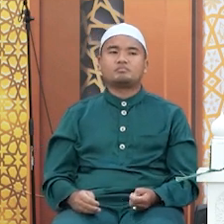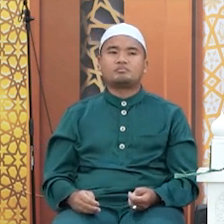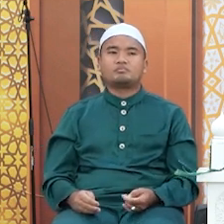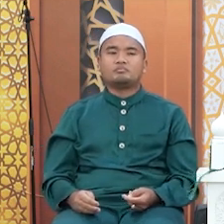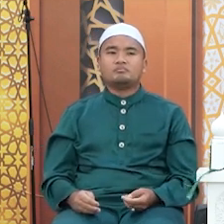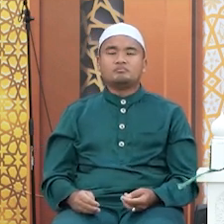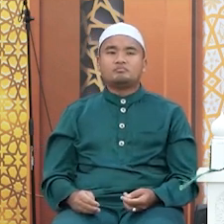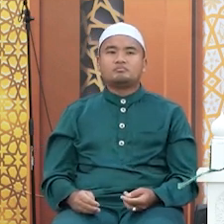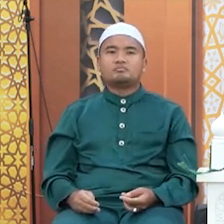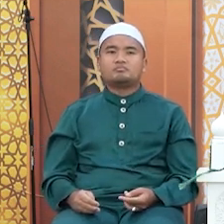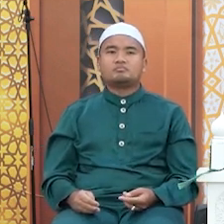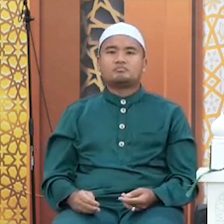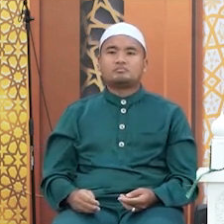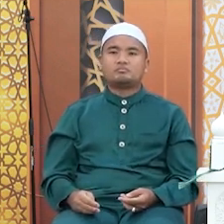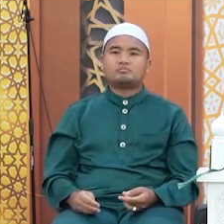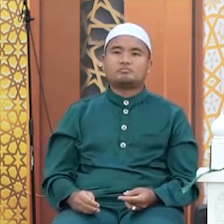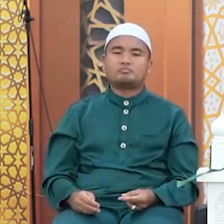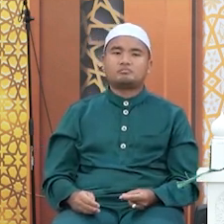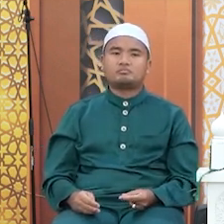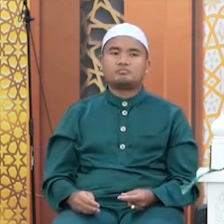Sikap Nabi pula,